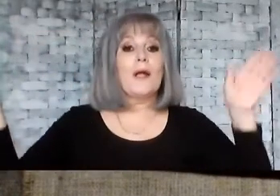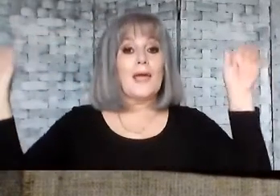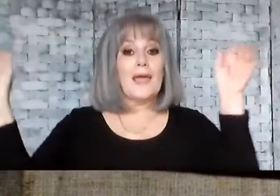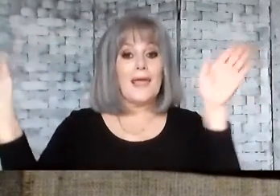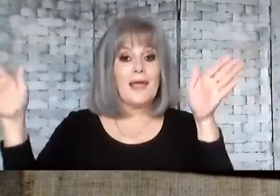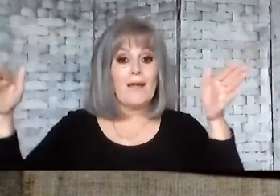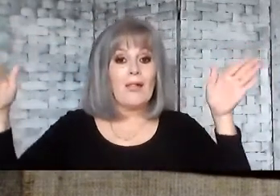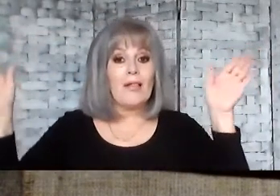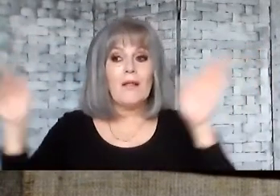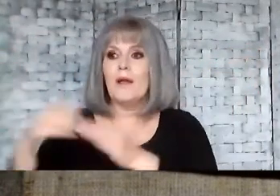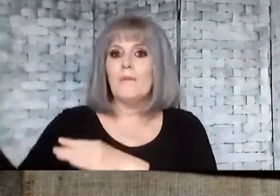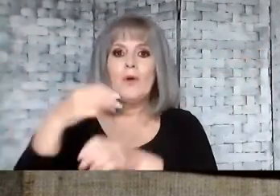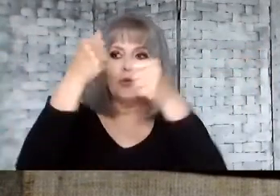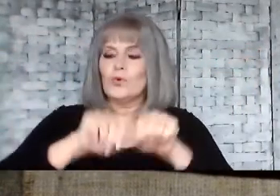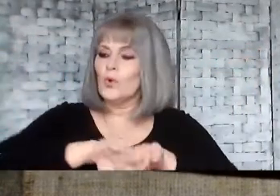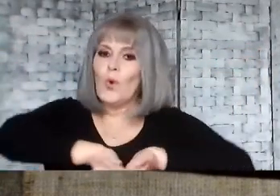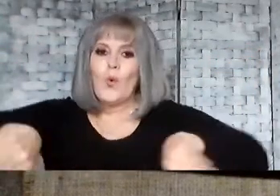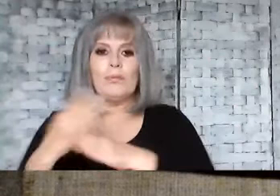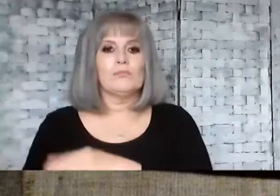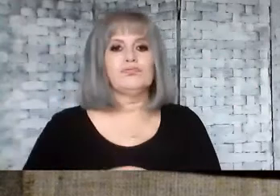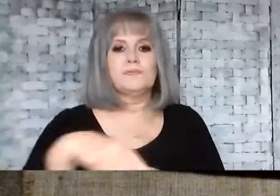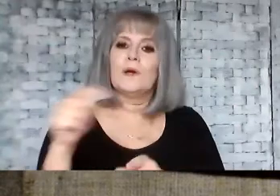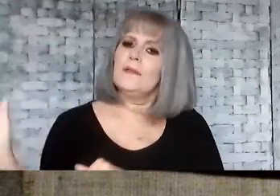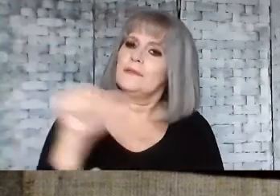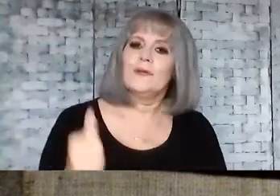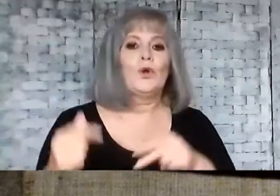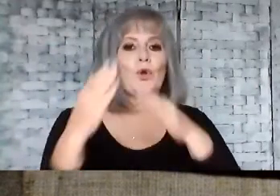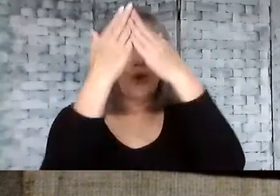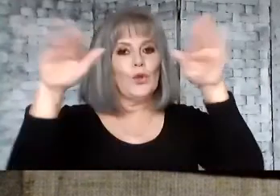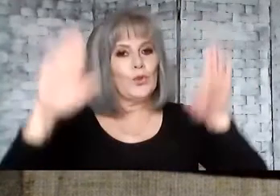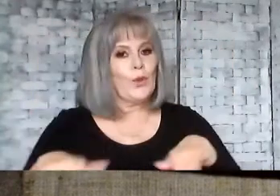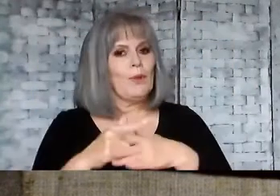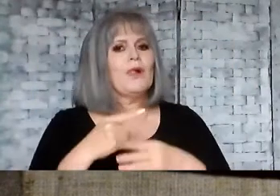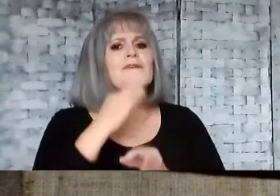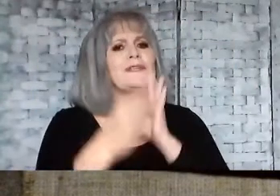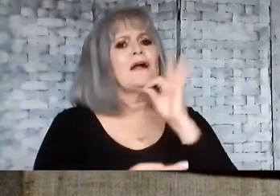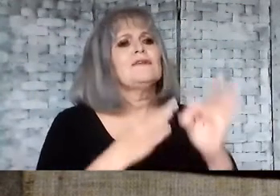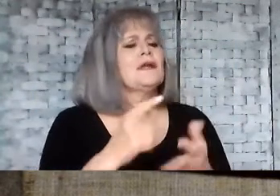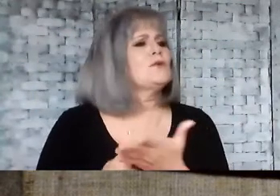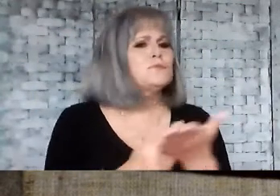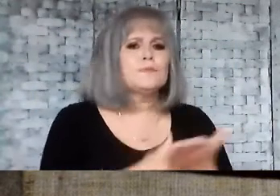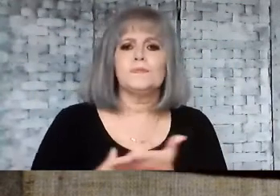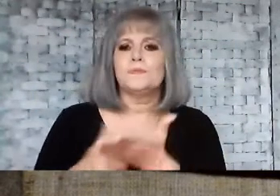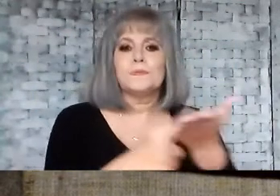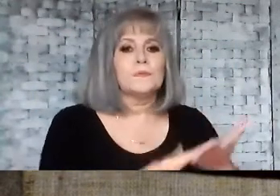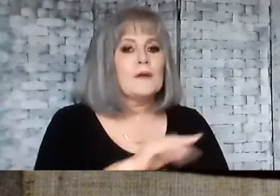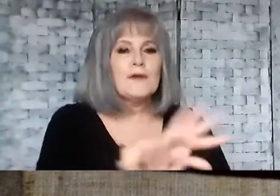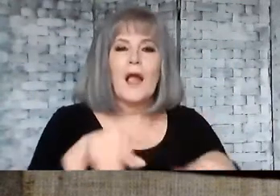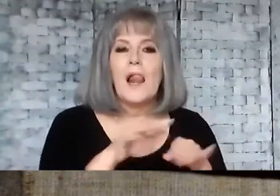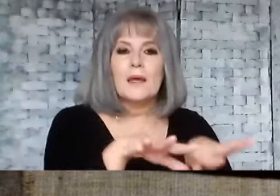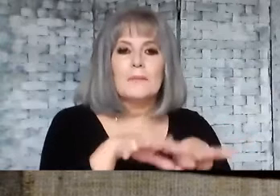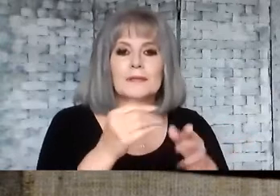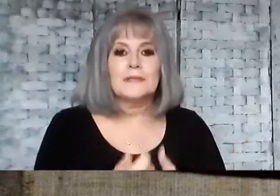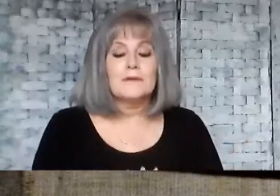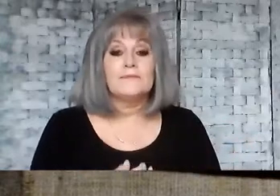tempel gaan staan en julle moet al hierdie woorde van die lewe vir die volk vertel. En die apostels